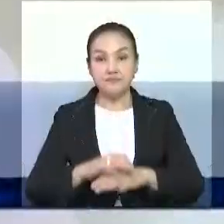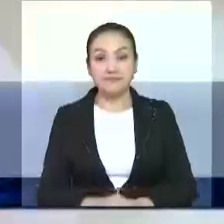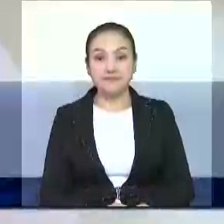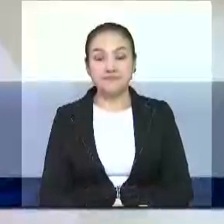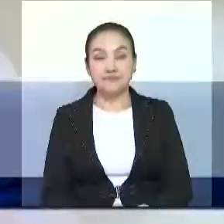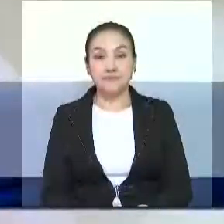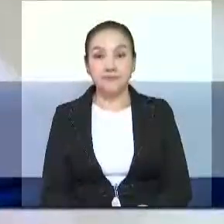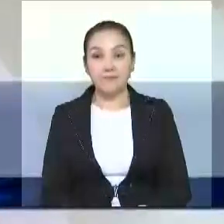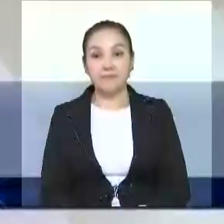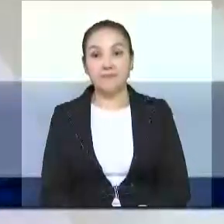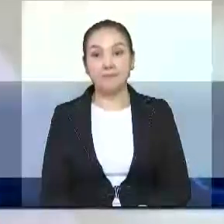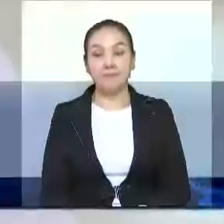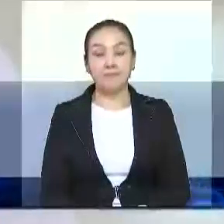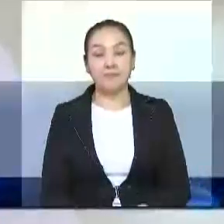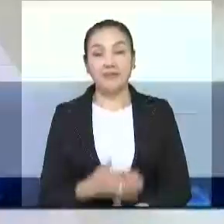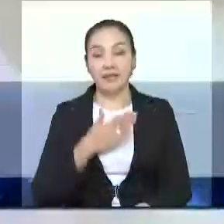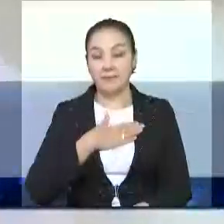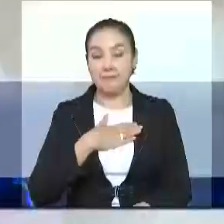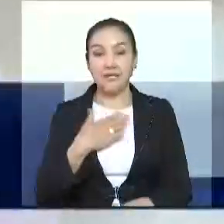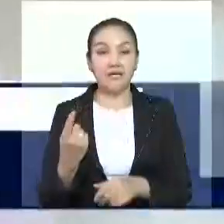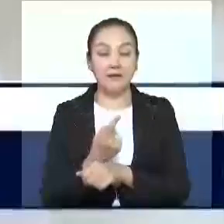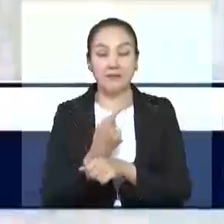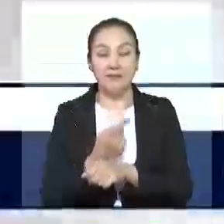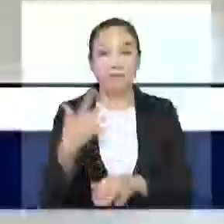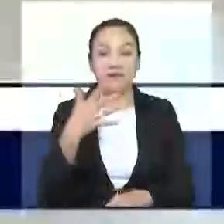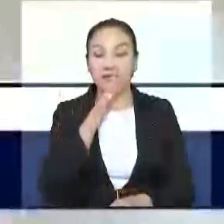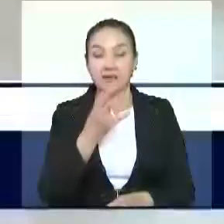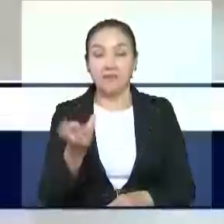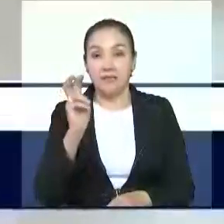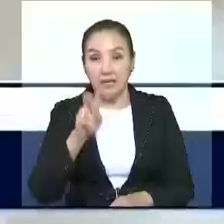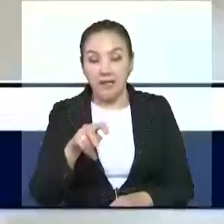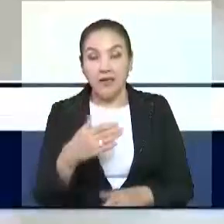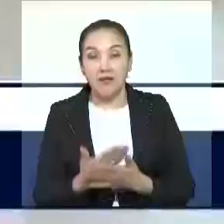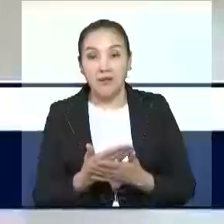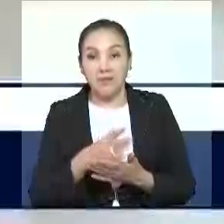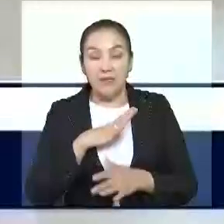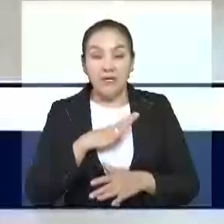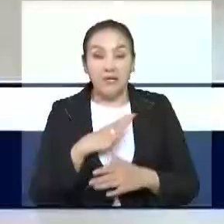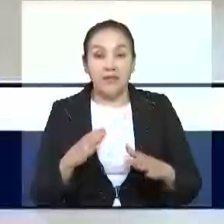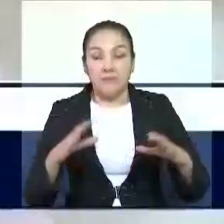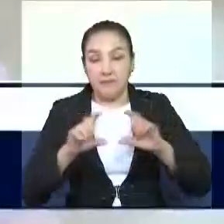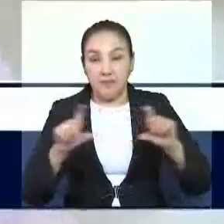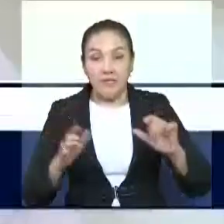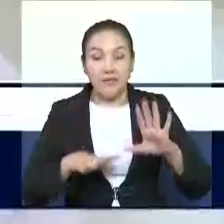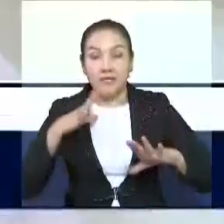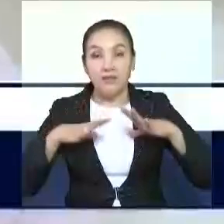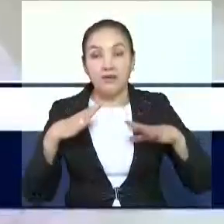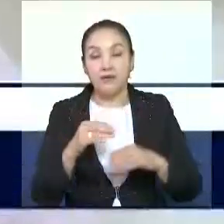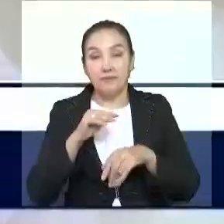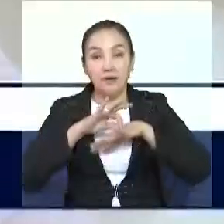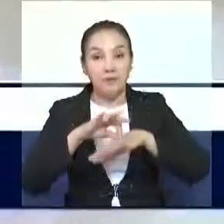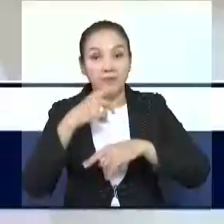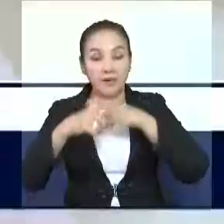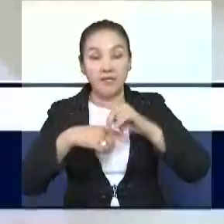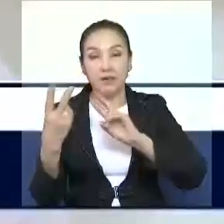Сюда ходила в 5 лет. Мен мұнда алғаш рет 5 жасымда келдім. Ол кезде мектепке дайындық түрінде сабақ өттім.